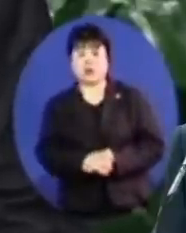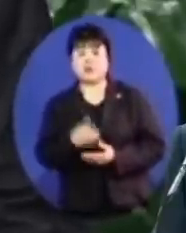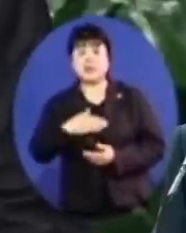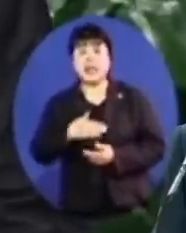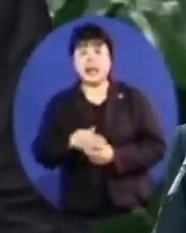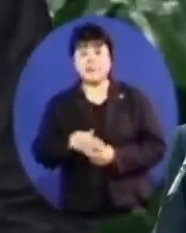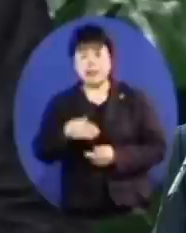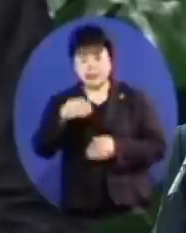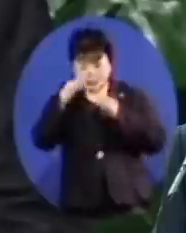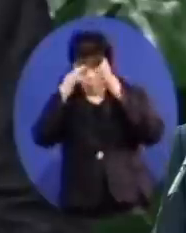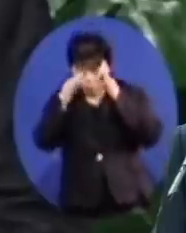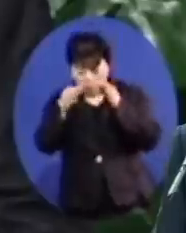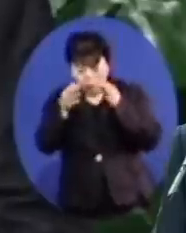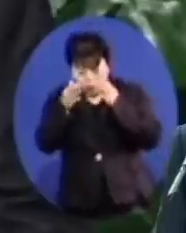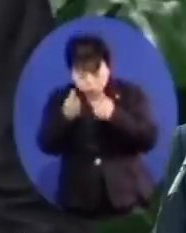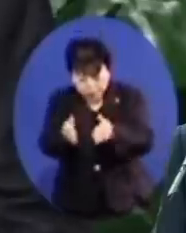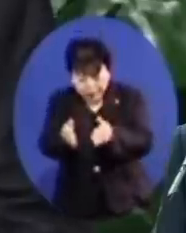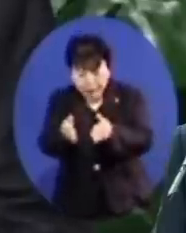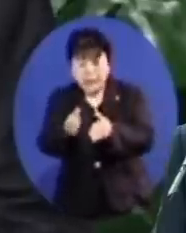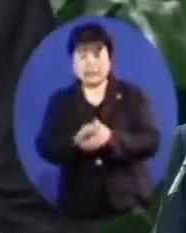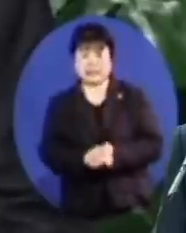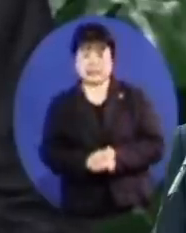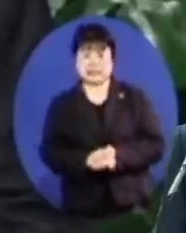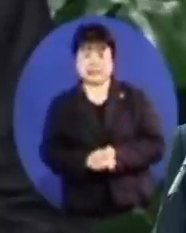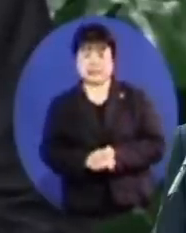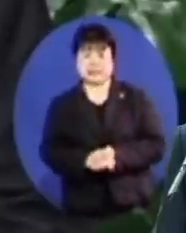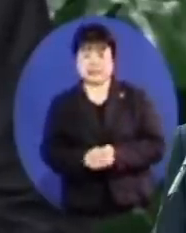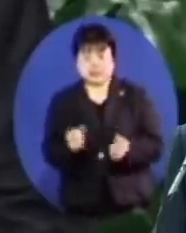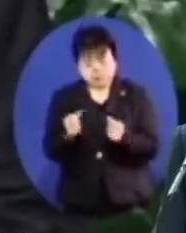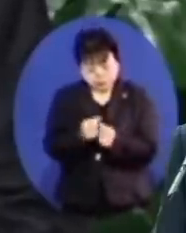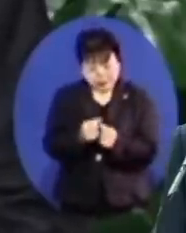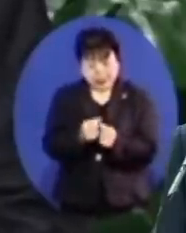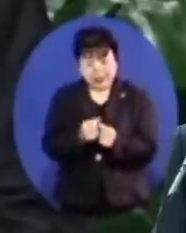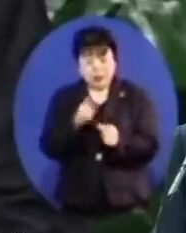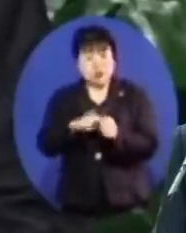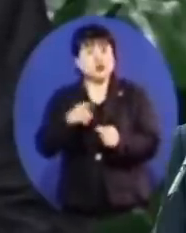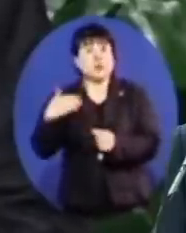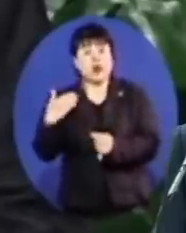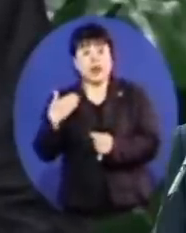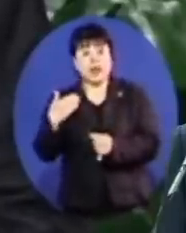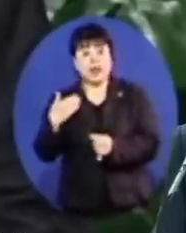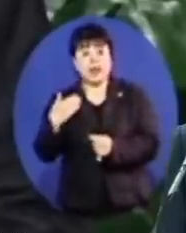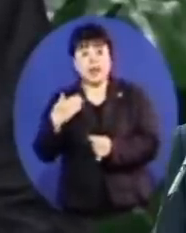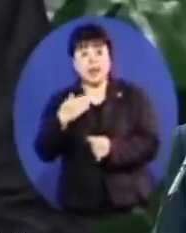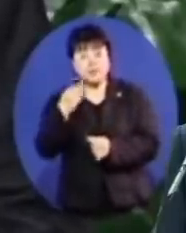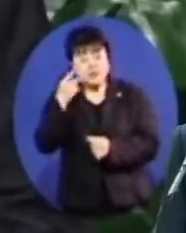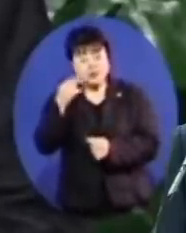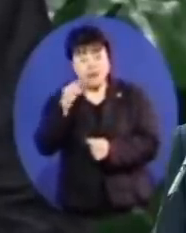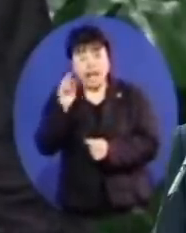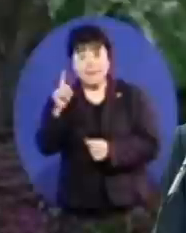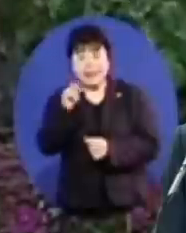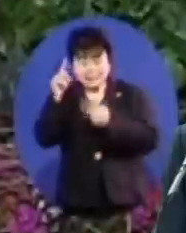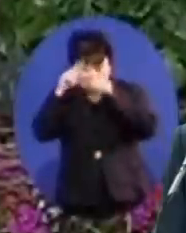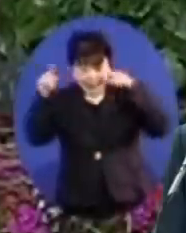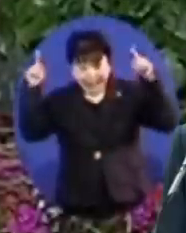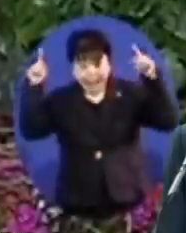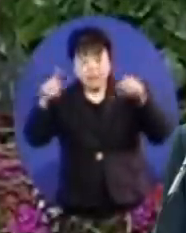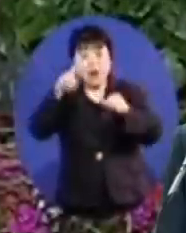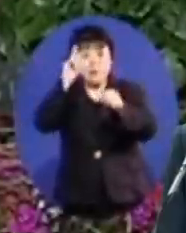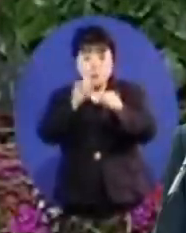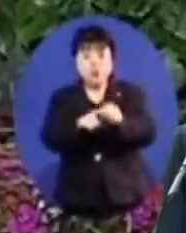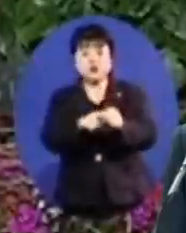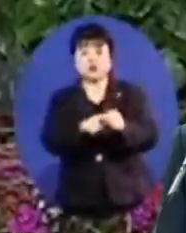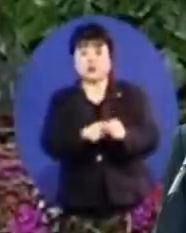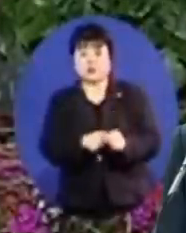앞만 바라봐요. 목적을 알지 못합니다. 미국 하버드 대학에서 목표가 사람의 인생에 미치는 영향에